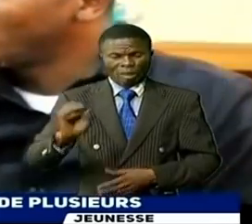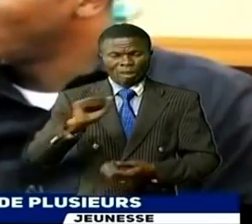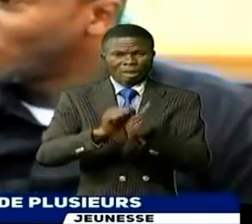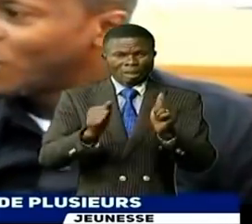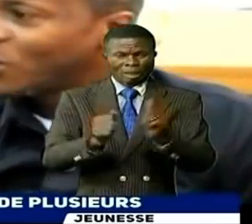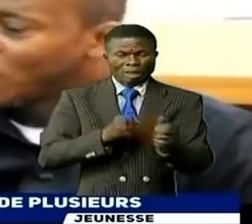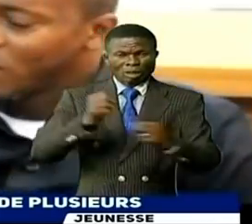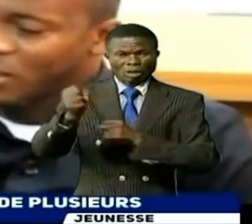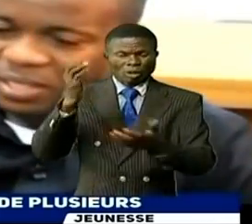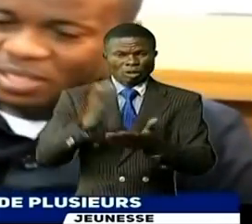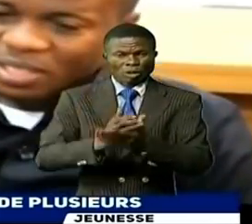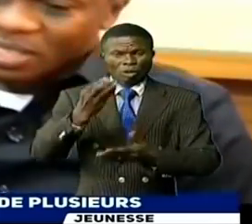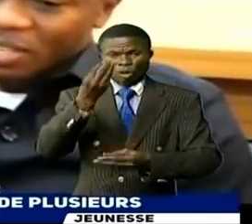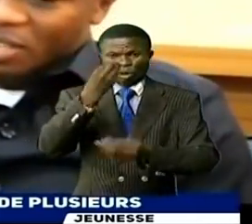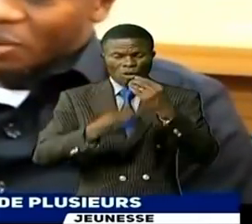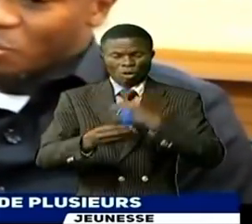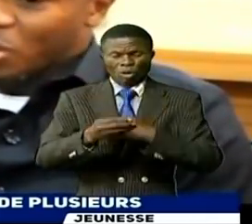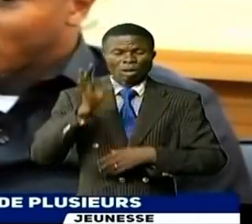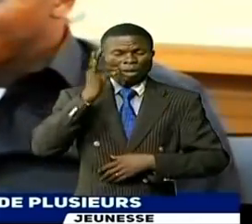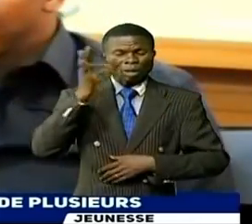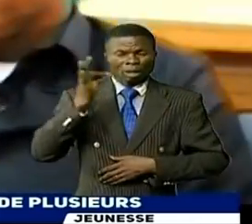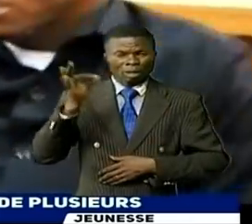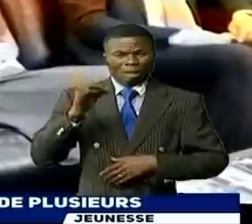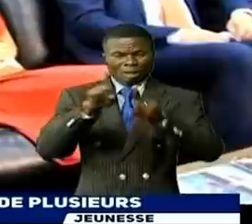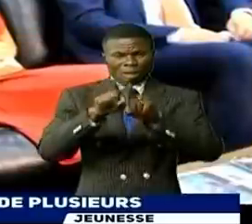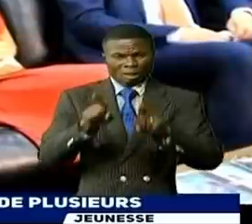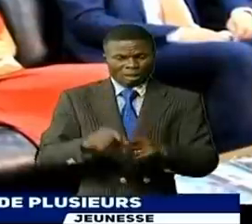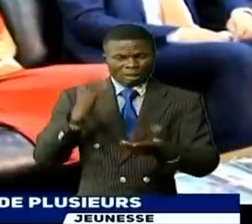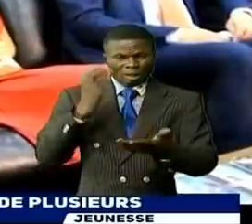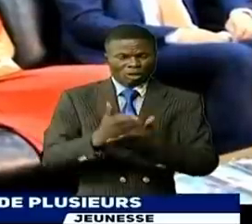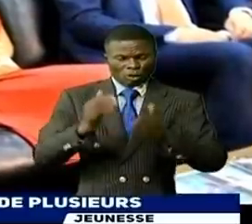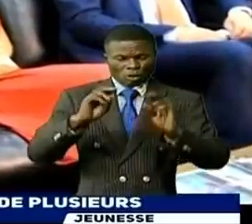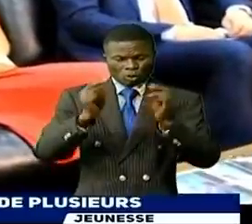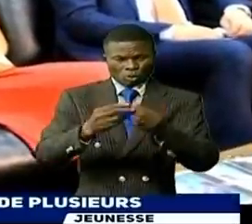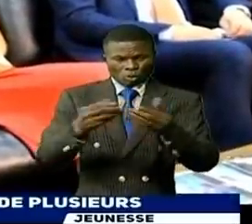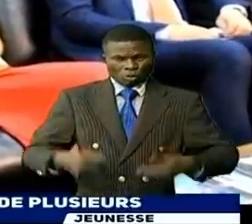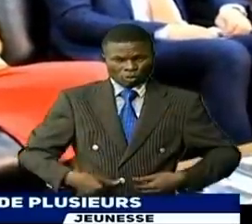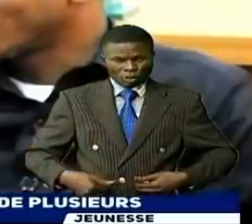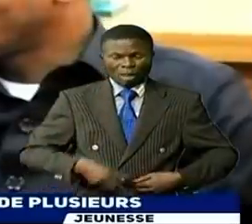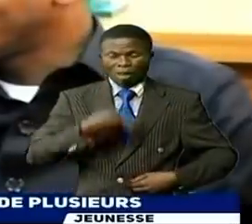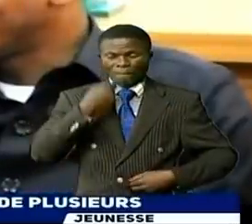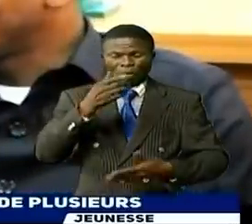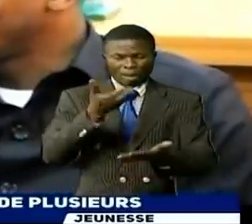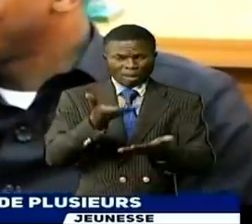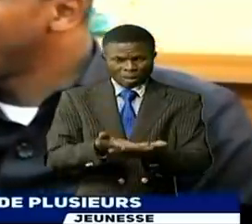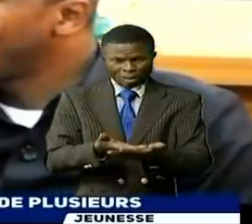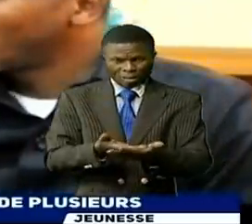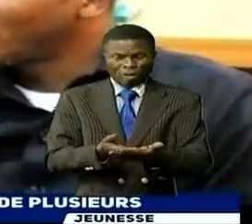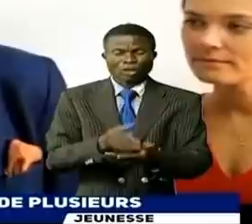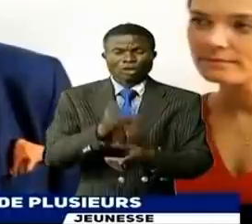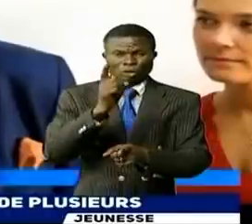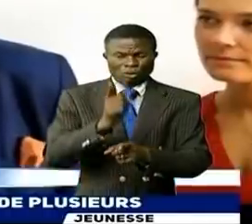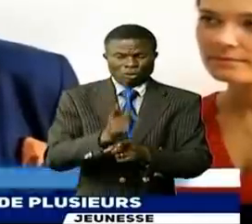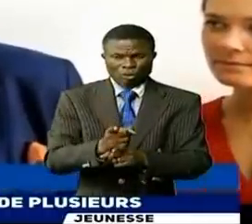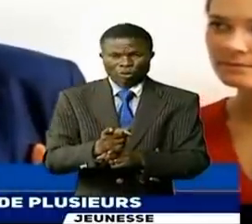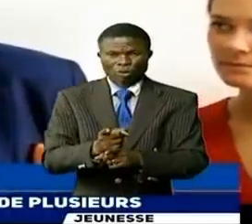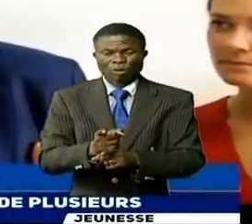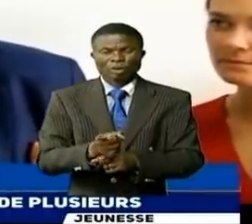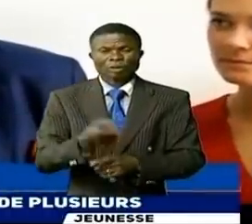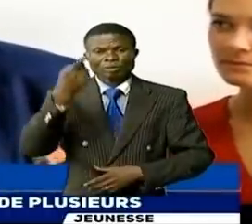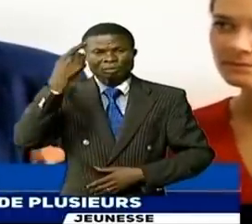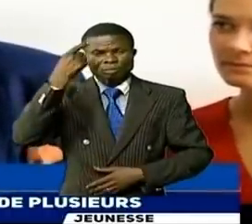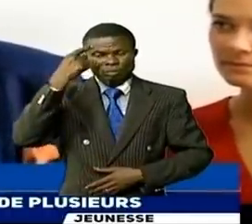lutte contre la consommation de drogues et stupéfiants en milieu de jeunes ont été abordées. Justement pour